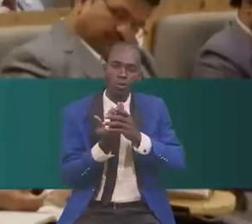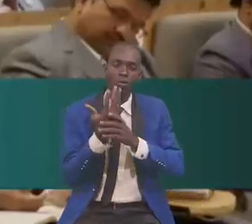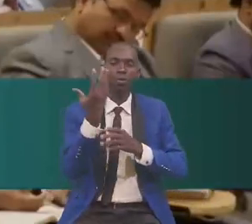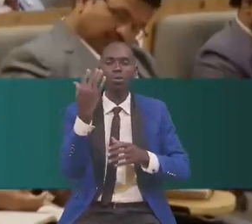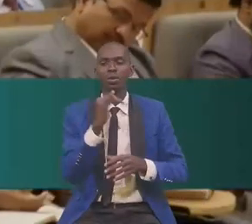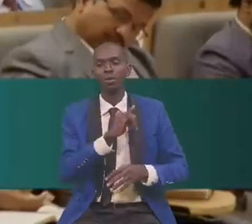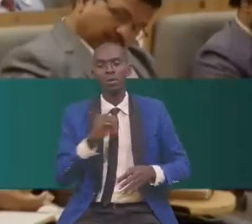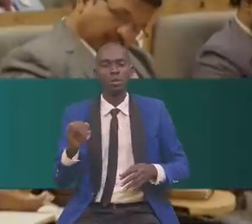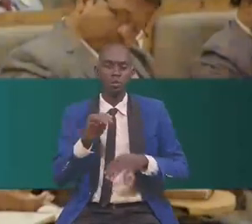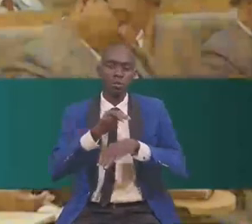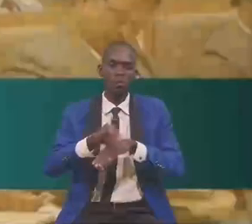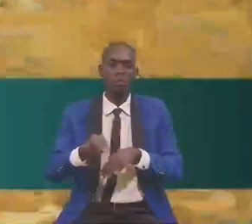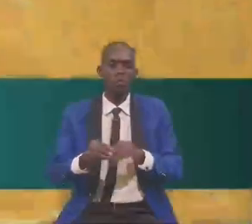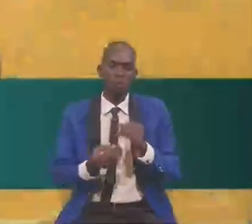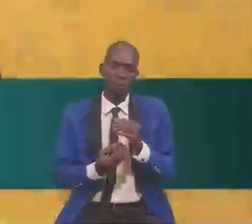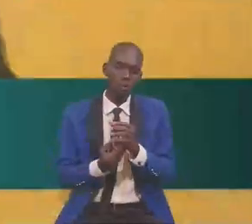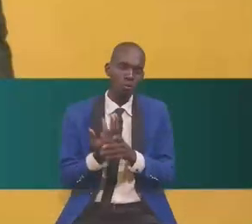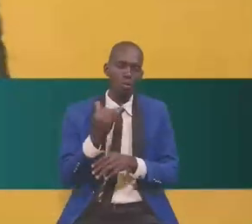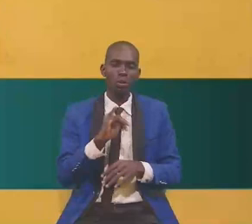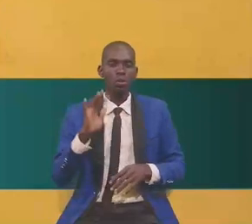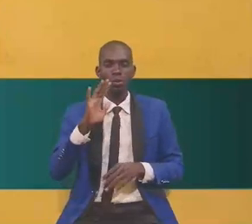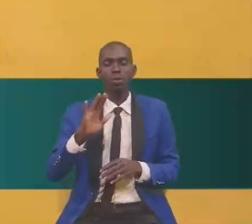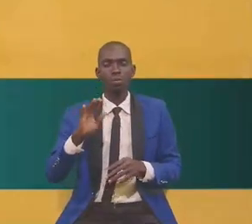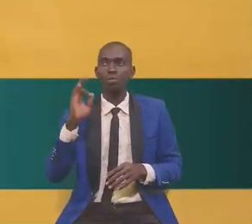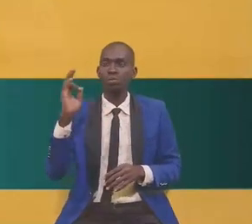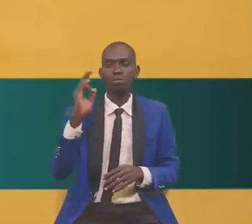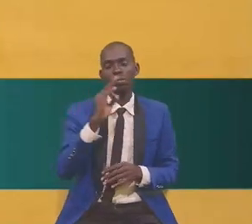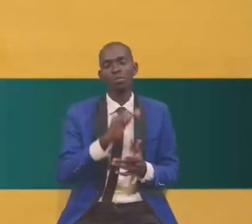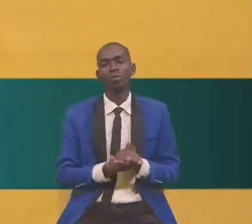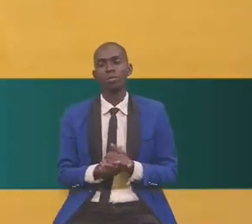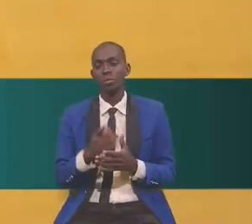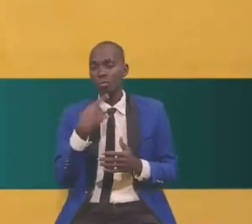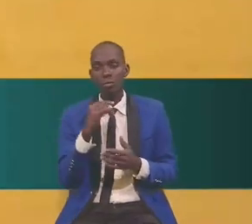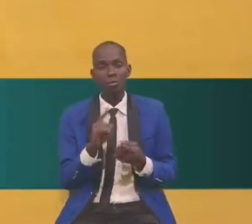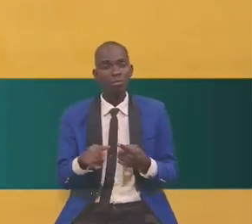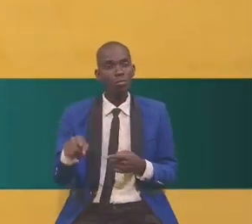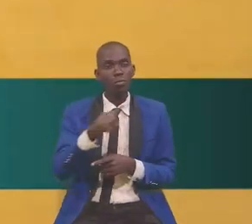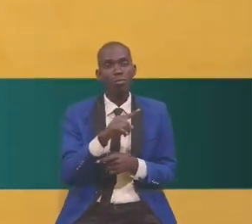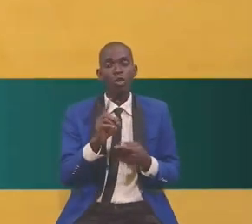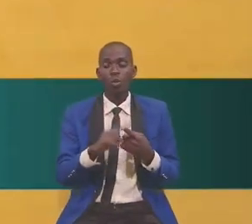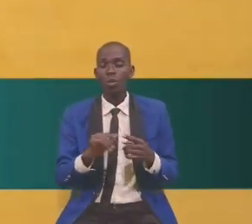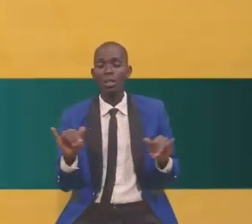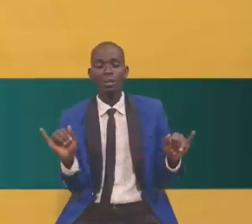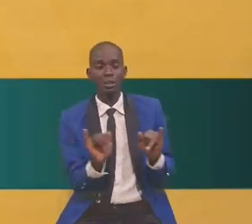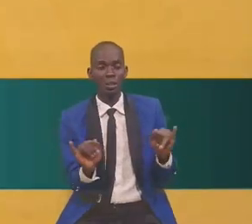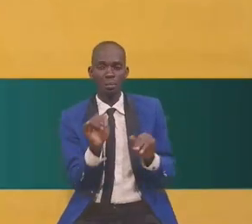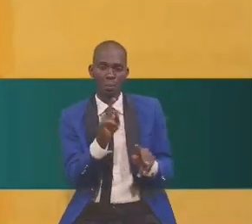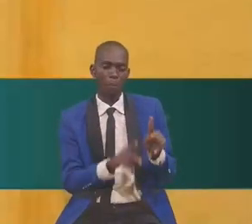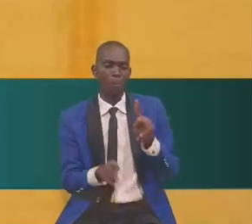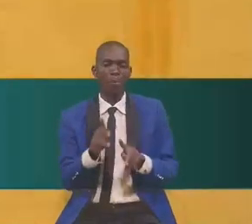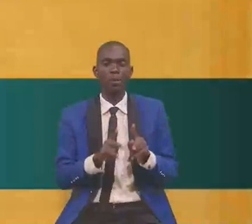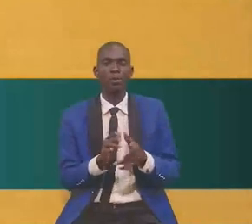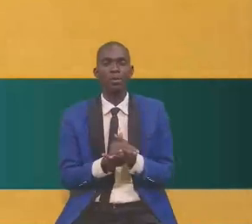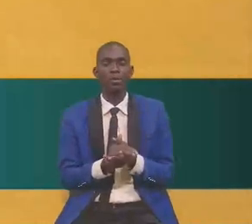Élargir les sorties maintenant. Il leur dit à ces mêmes personnes. Il leur